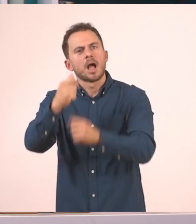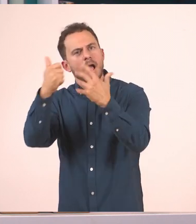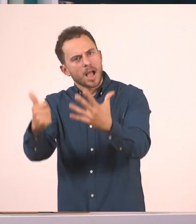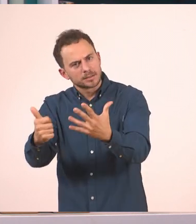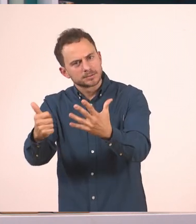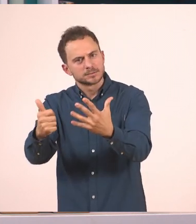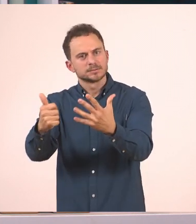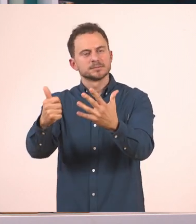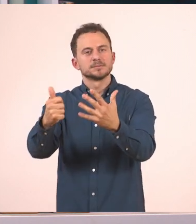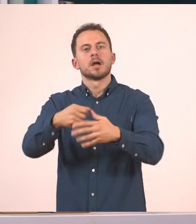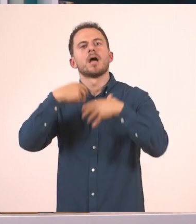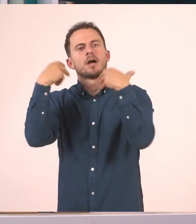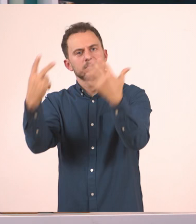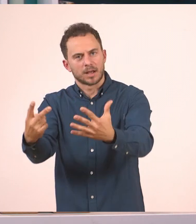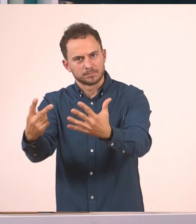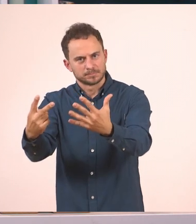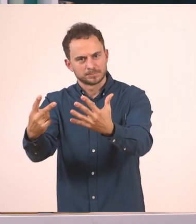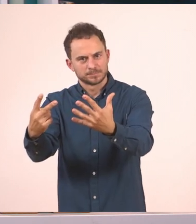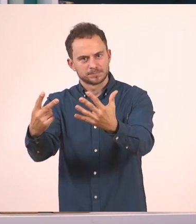6, 7